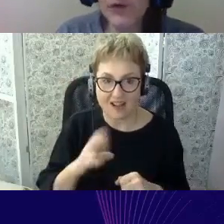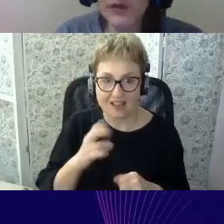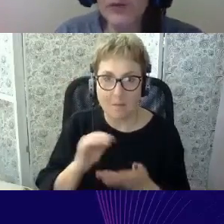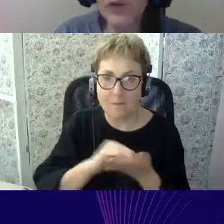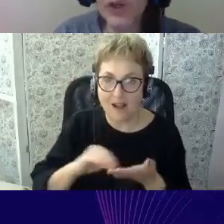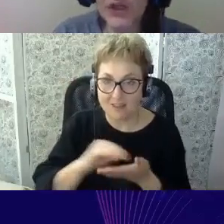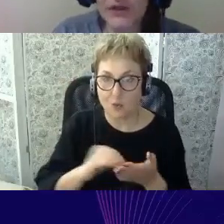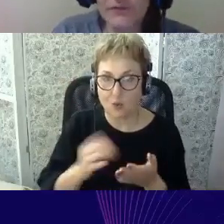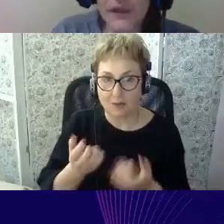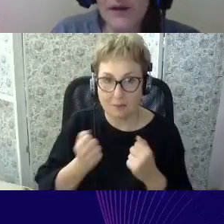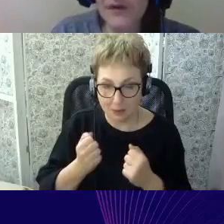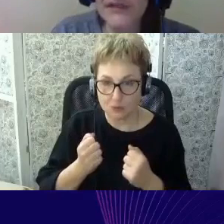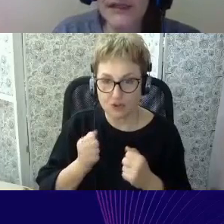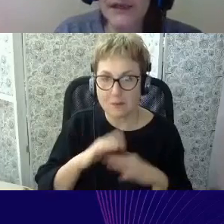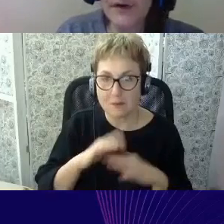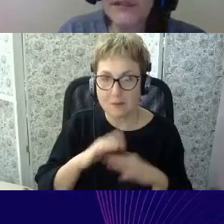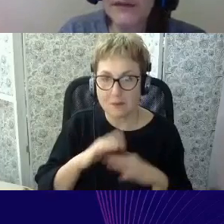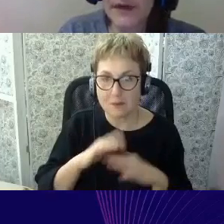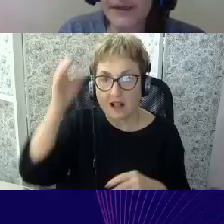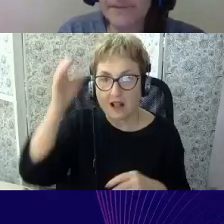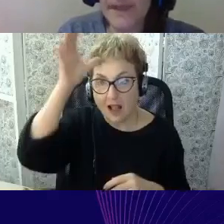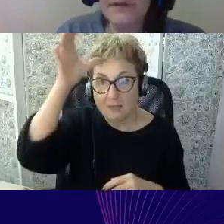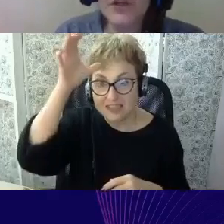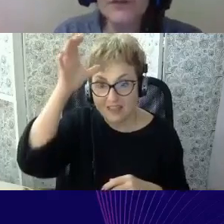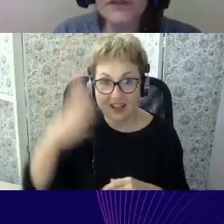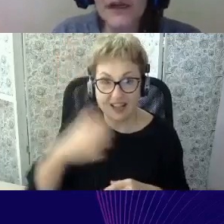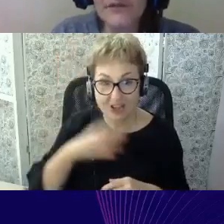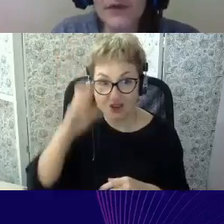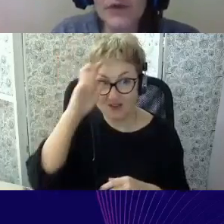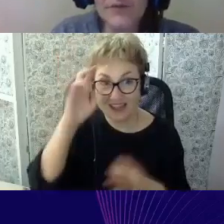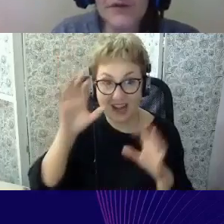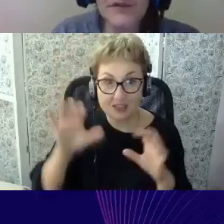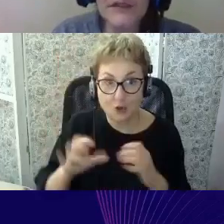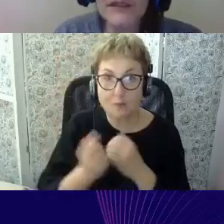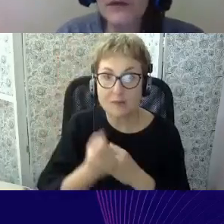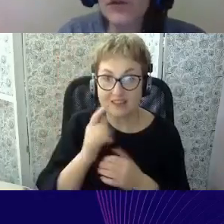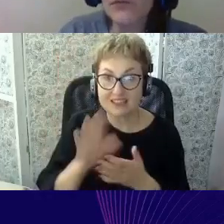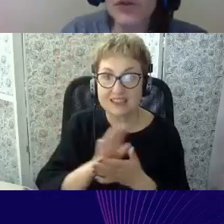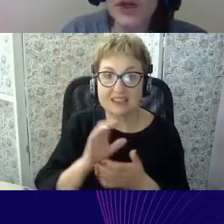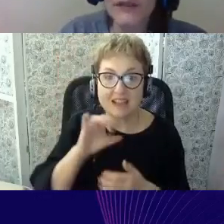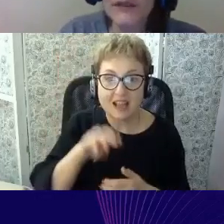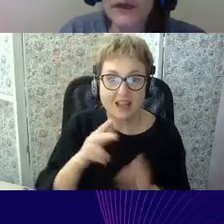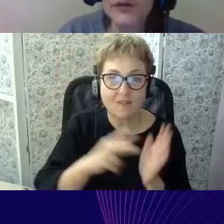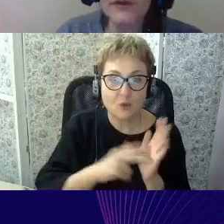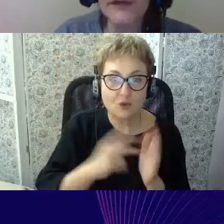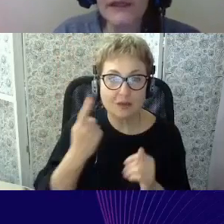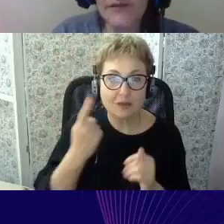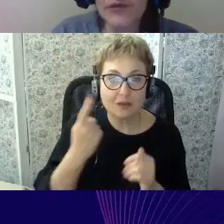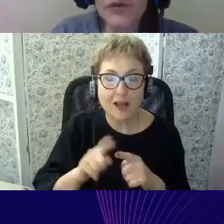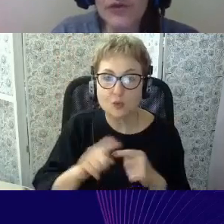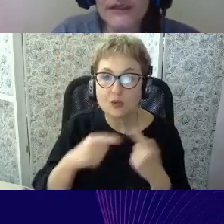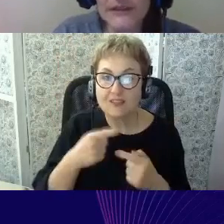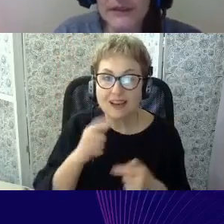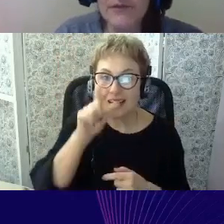на повторное получение профессионального образования. В нашем федеральном законе появилась статья 8.1, которая говорит